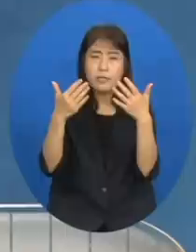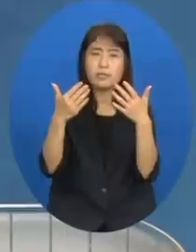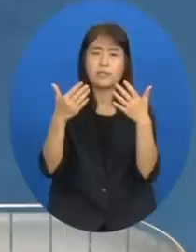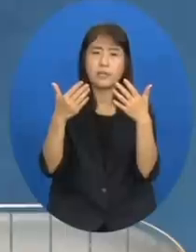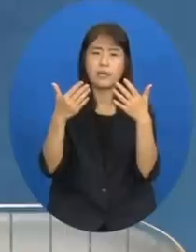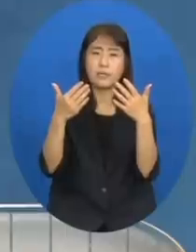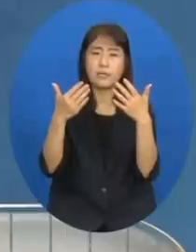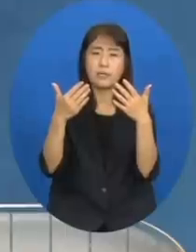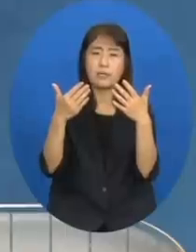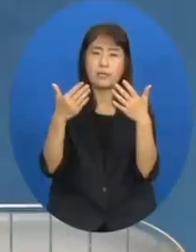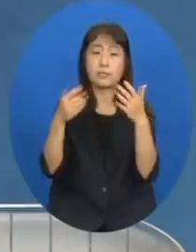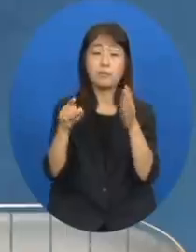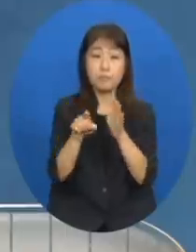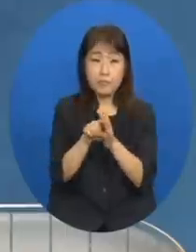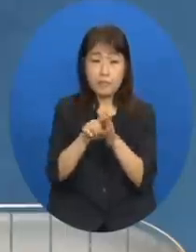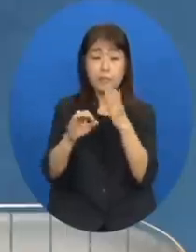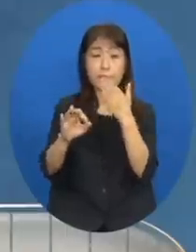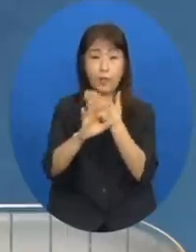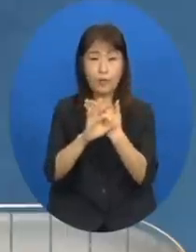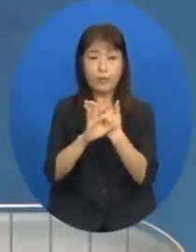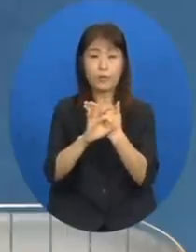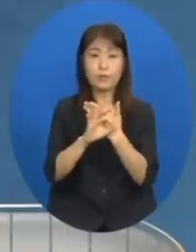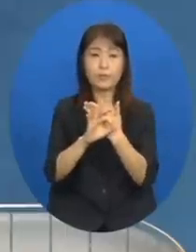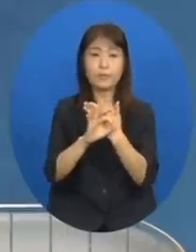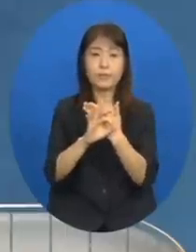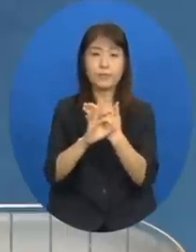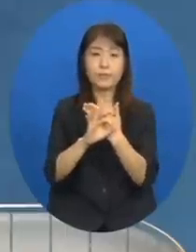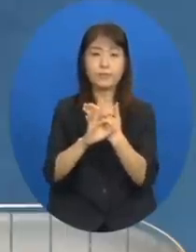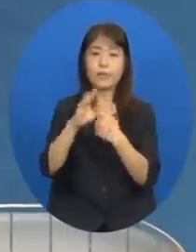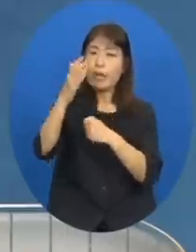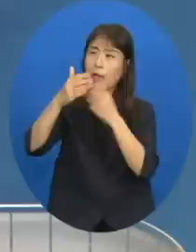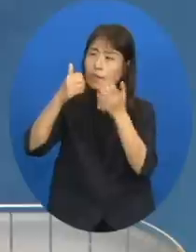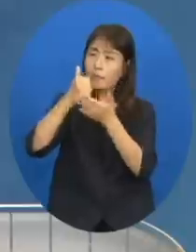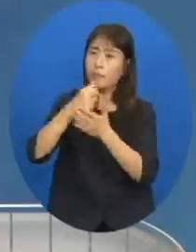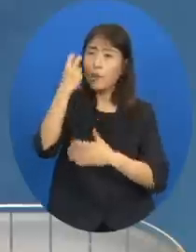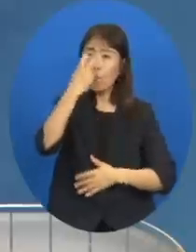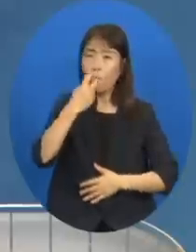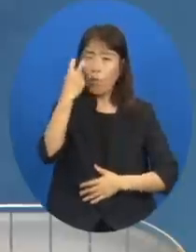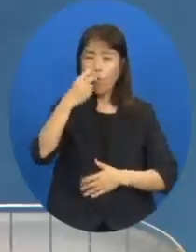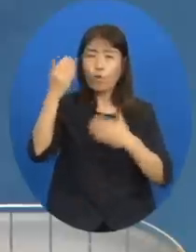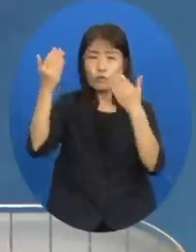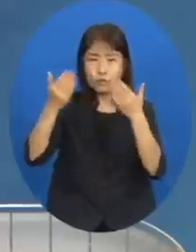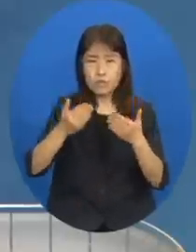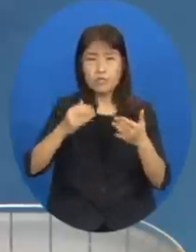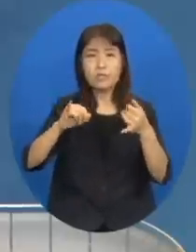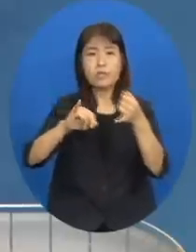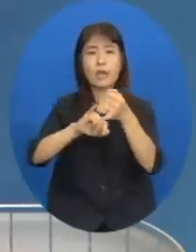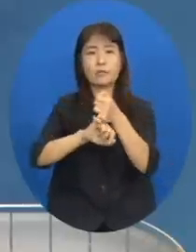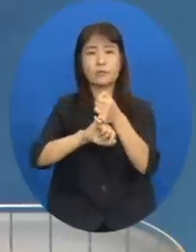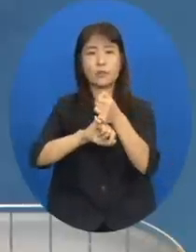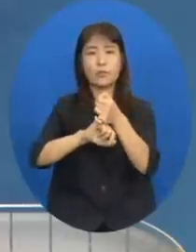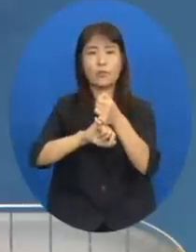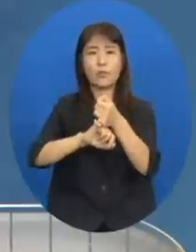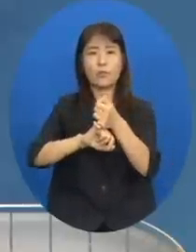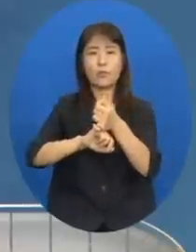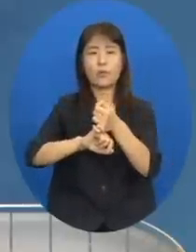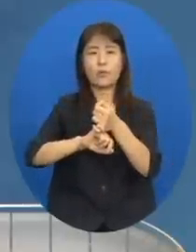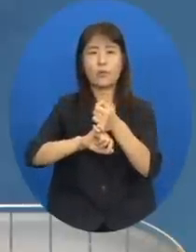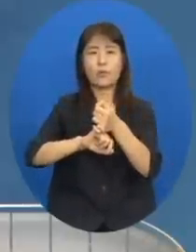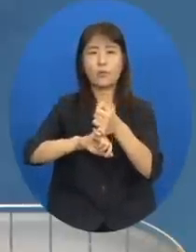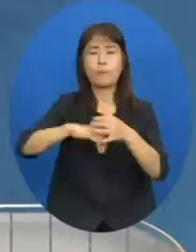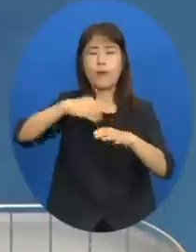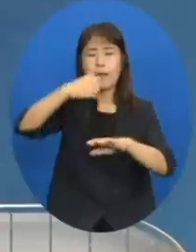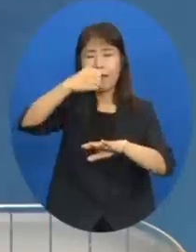있으면 그러면 하나님의 보호하시는 그 약속하심이 결국은 반드시